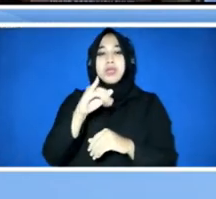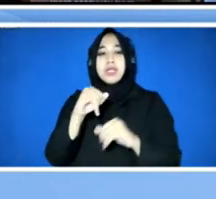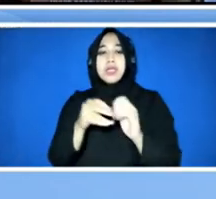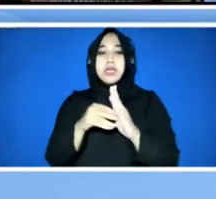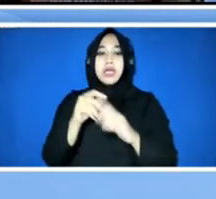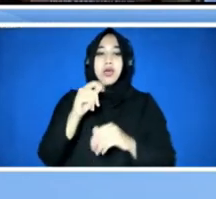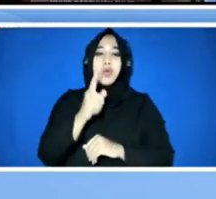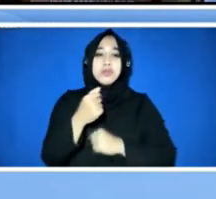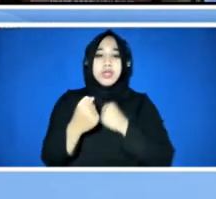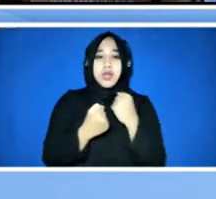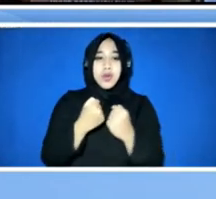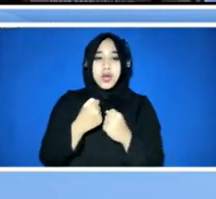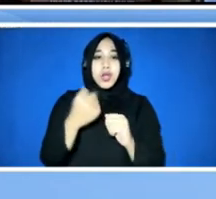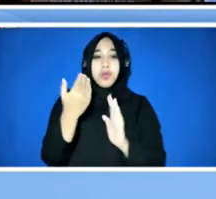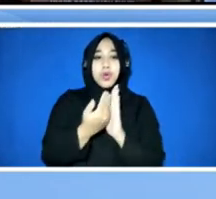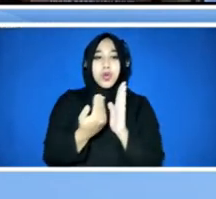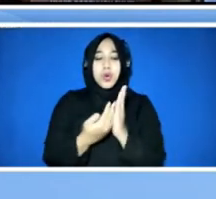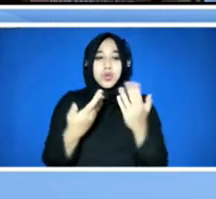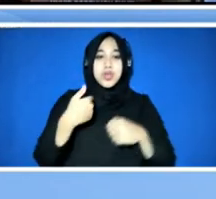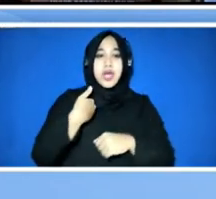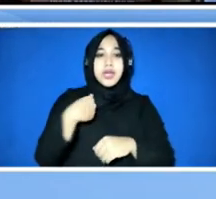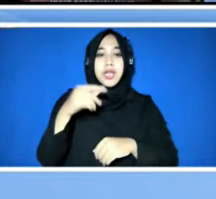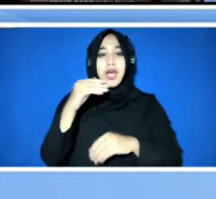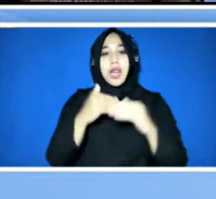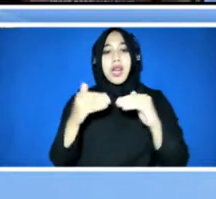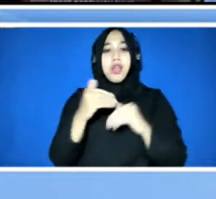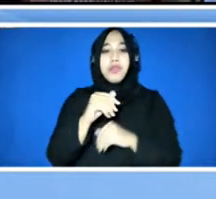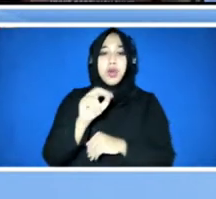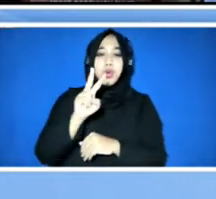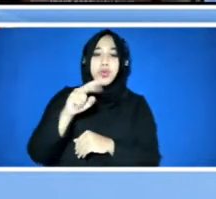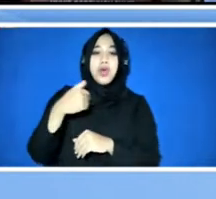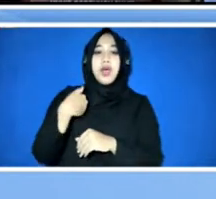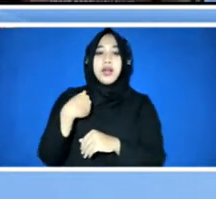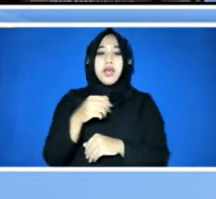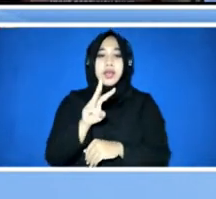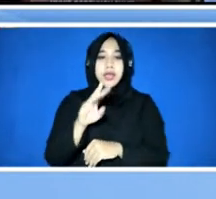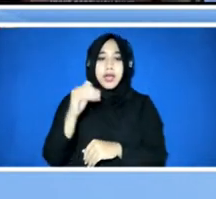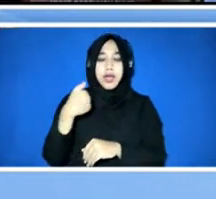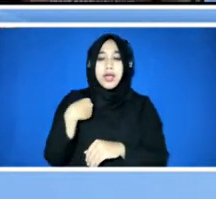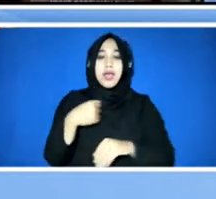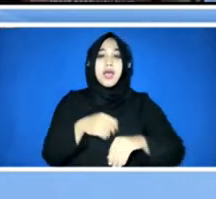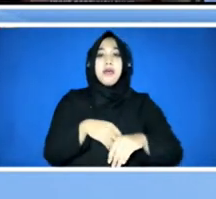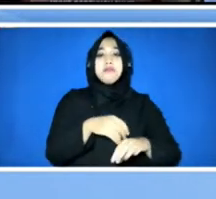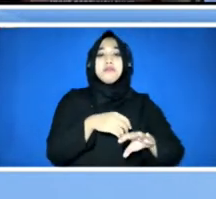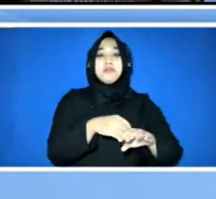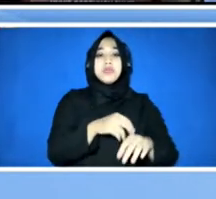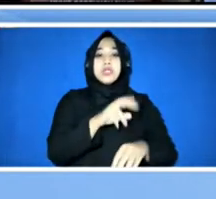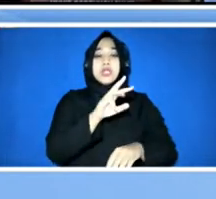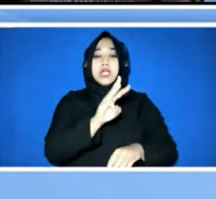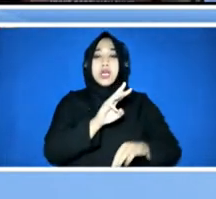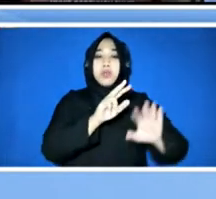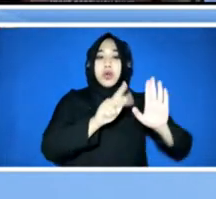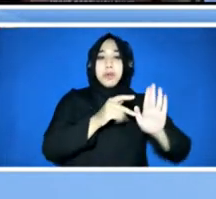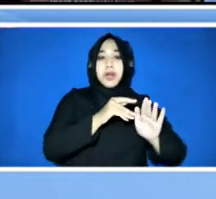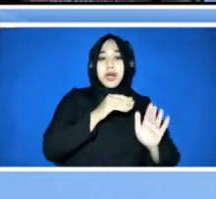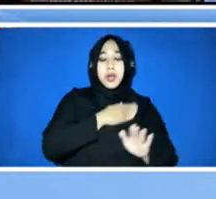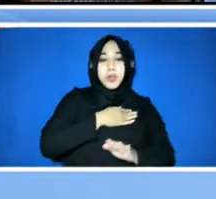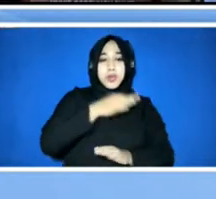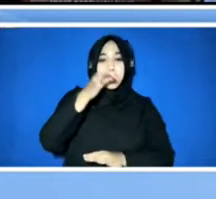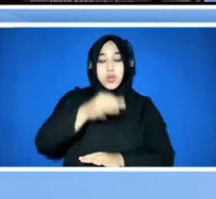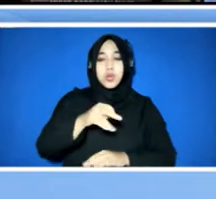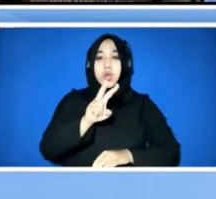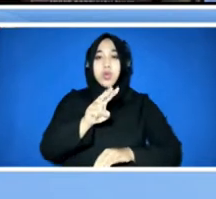dilakukan. Protokolnya sudah ada. Kalau level 3 ada, 2 ada, 1 ada. Dari 38 kabupaten kota di Jawa Timur, 29 masih level